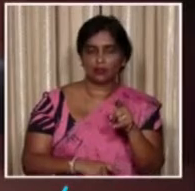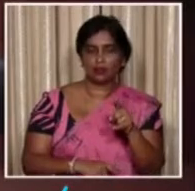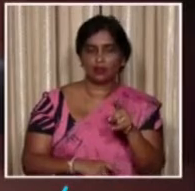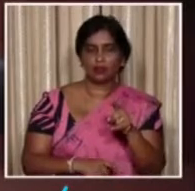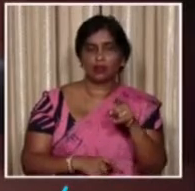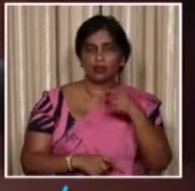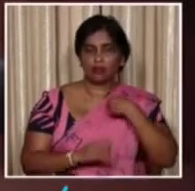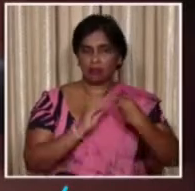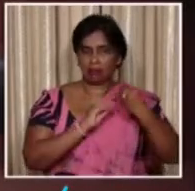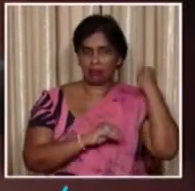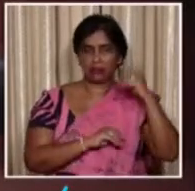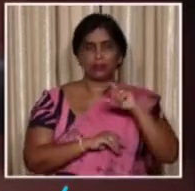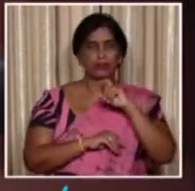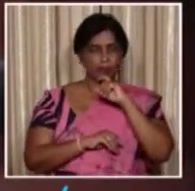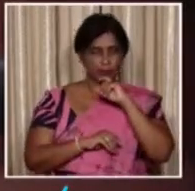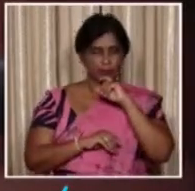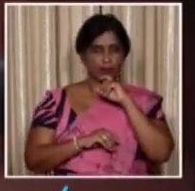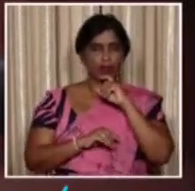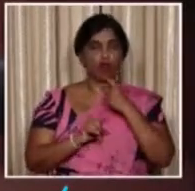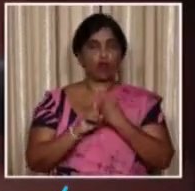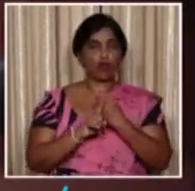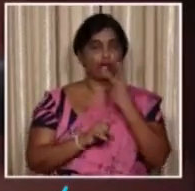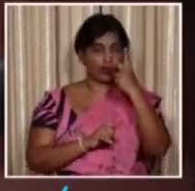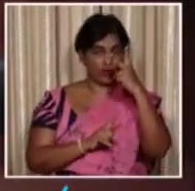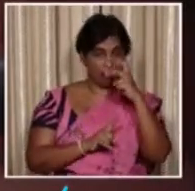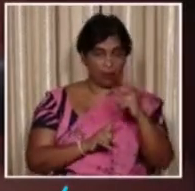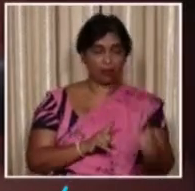महातेन मेहत नडुवकदी कोटि देकहमारक